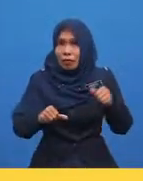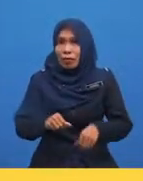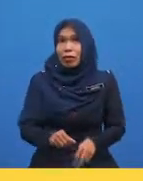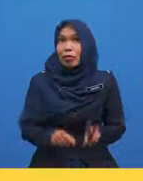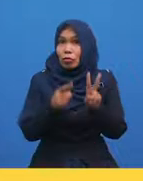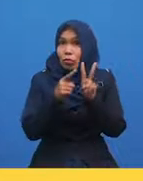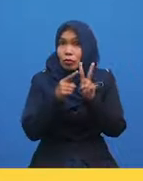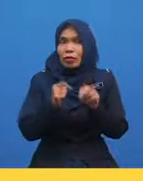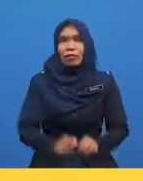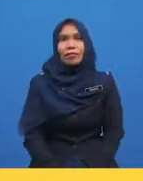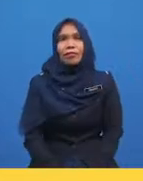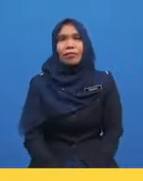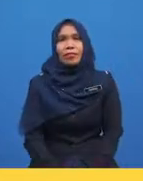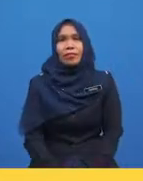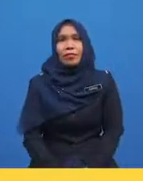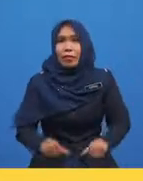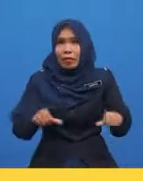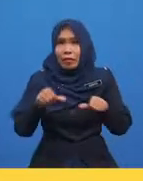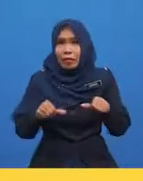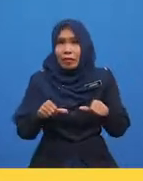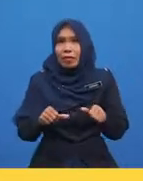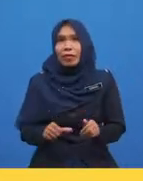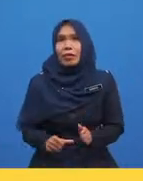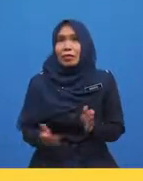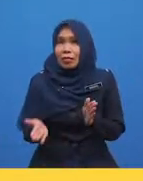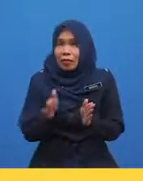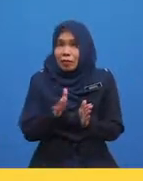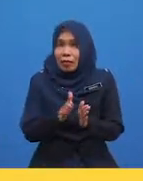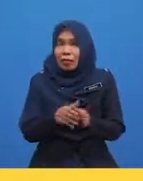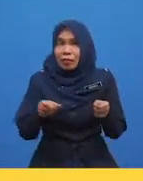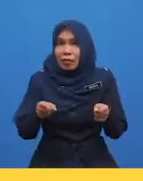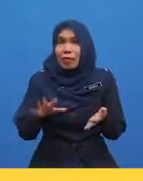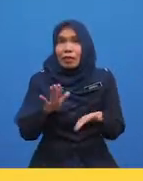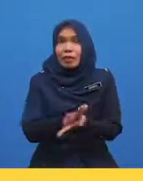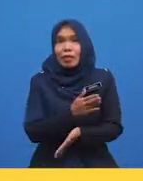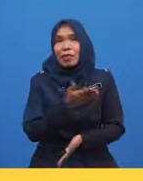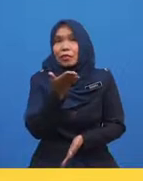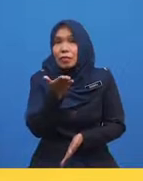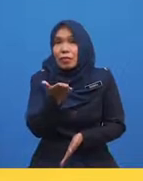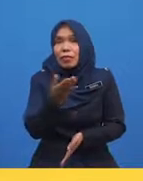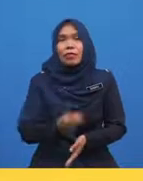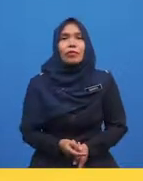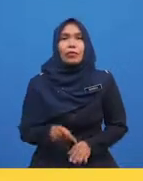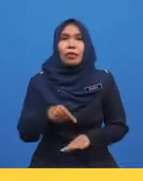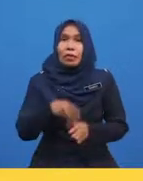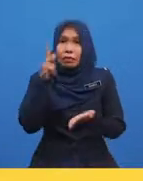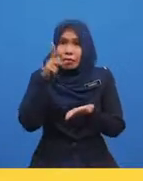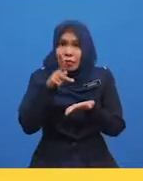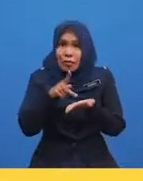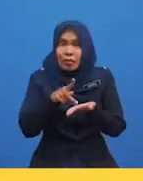pula, iaitu aktiviti lipatan pinggan kertas, kamu telah